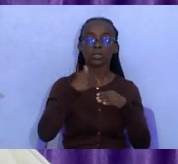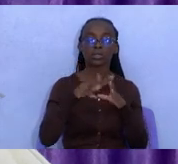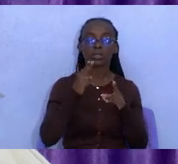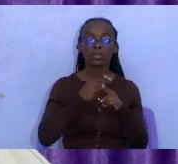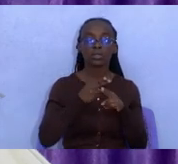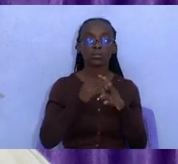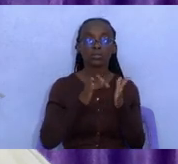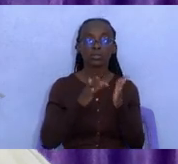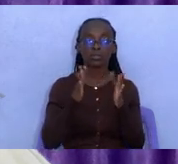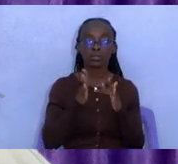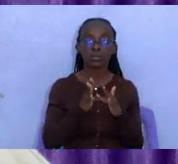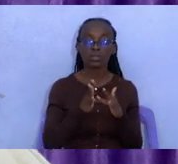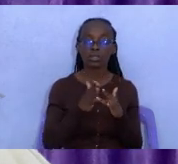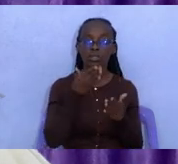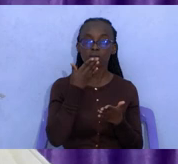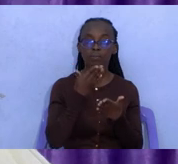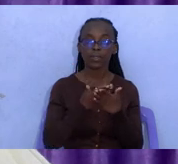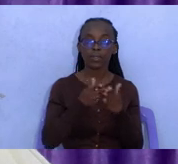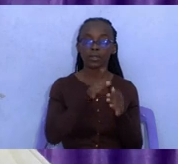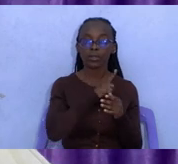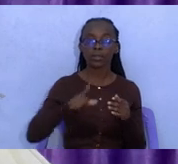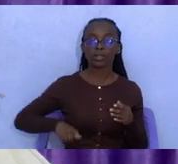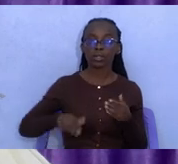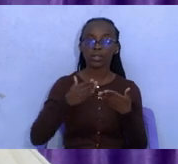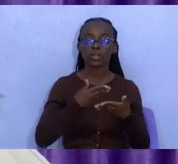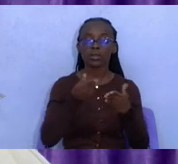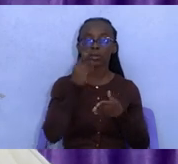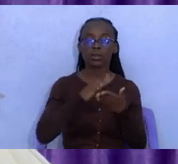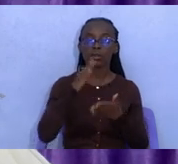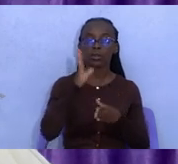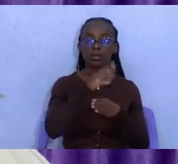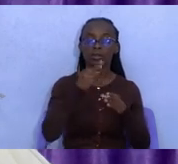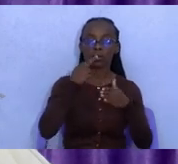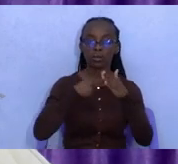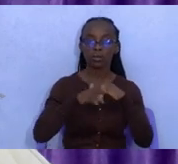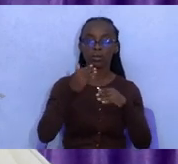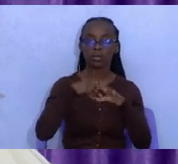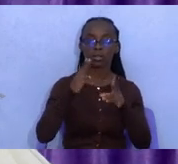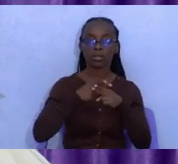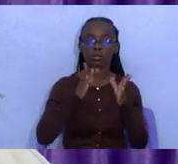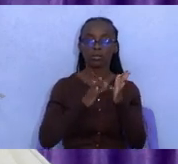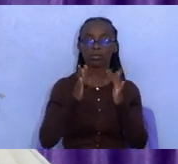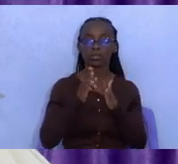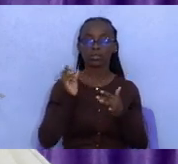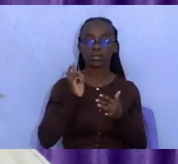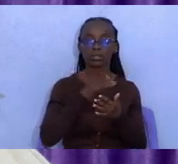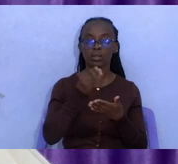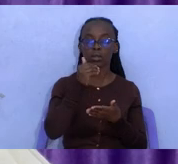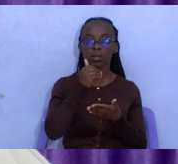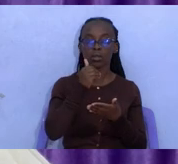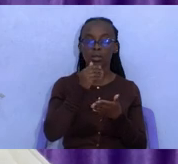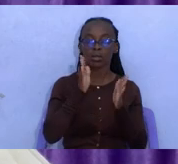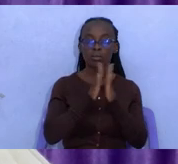la Yesu Kristo. Asante Bwana. Pokea sifa, heshima na utukufu. Kwa jina la Yesu tunaomba na